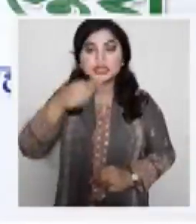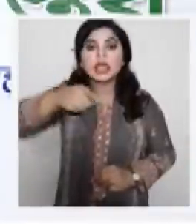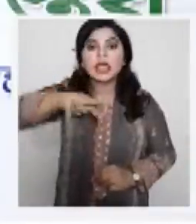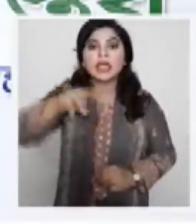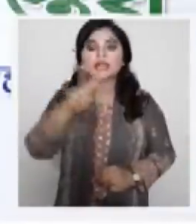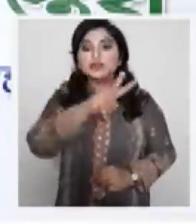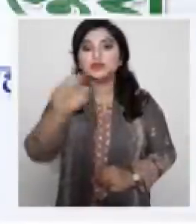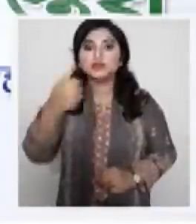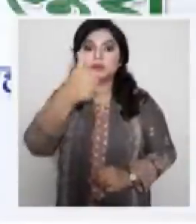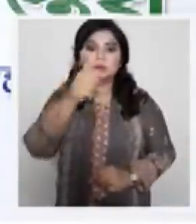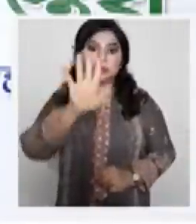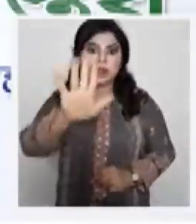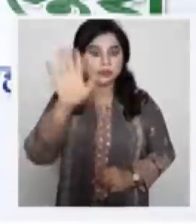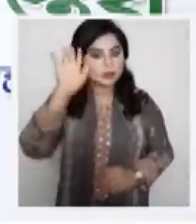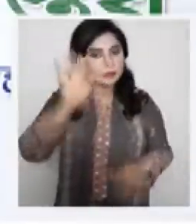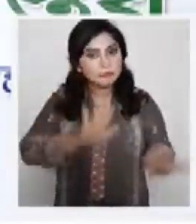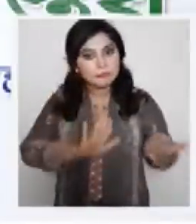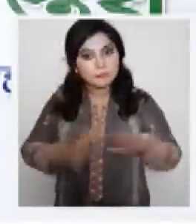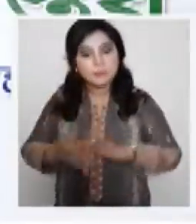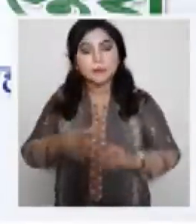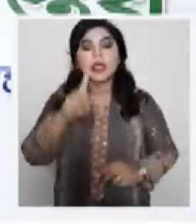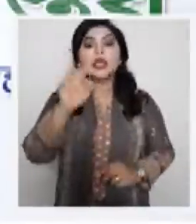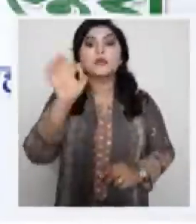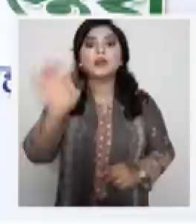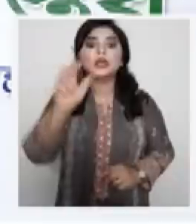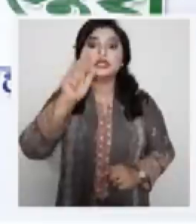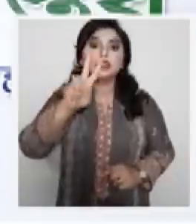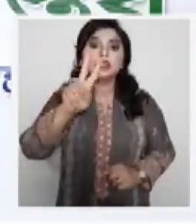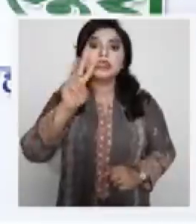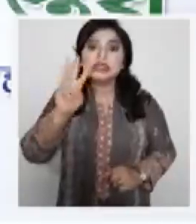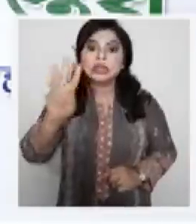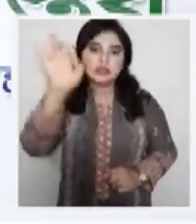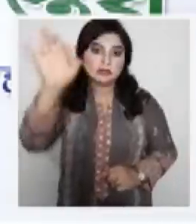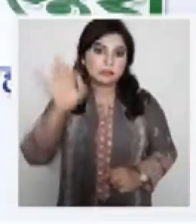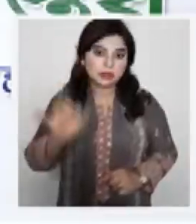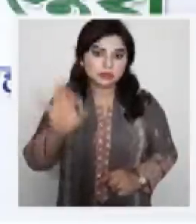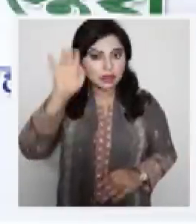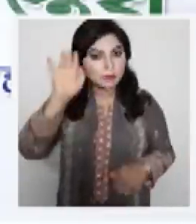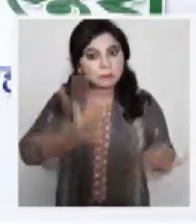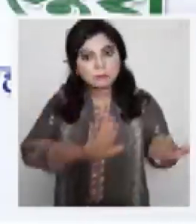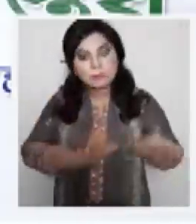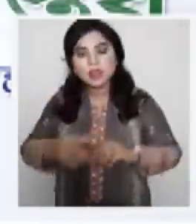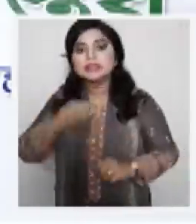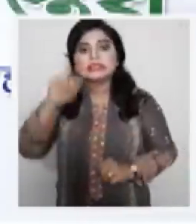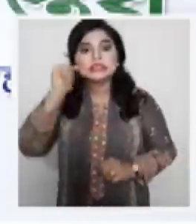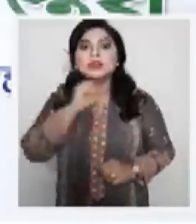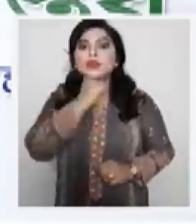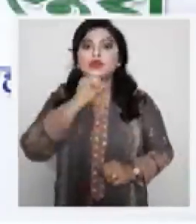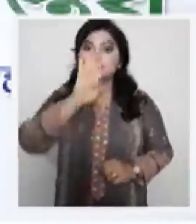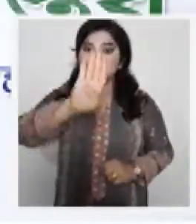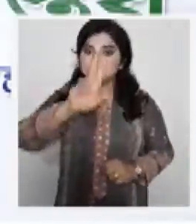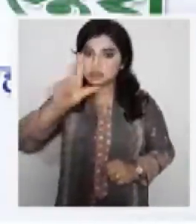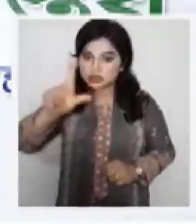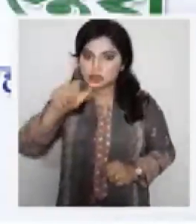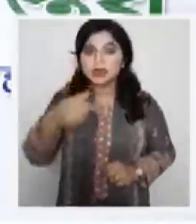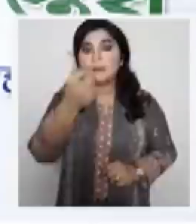24 ঘন্টায় মৃত্যুবরণ করেছেন 53 জন, এ পর্যন্ত 1,262 জন। শনাক্ত বিবেচনায় মৃত্যুর হার